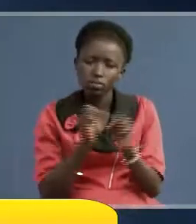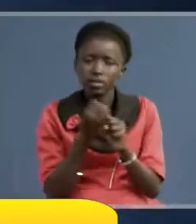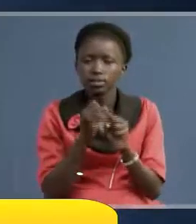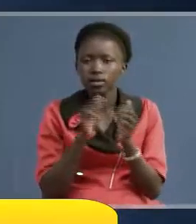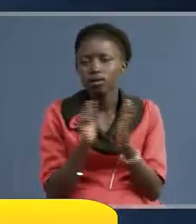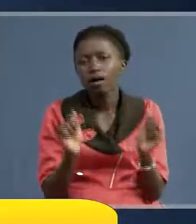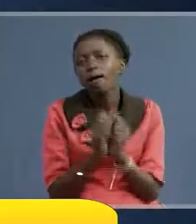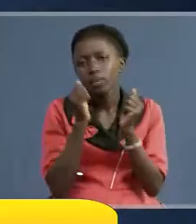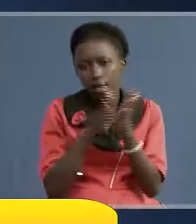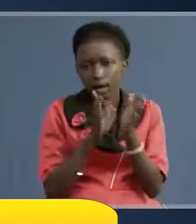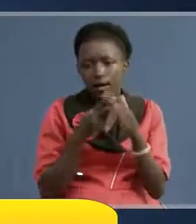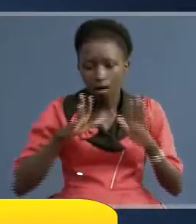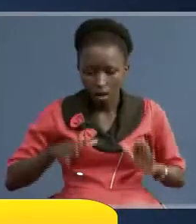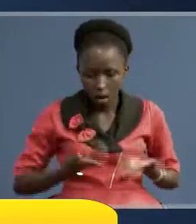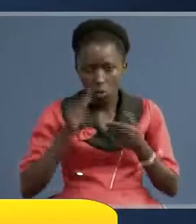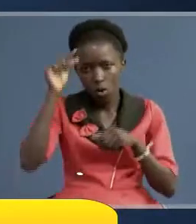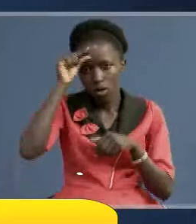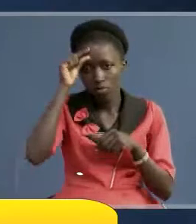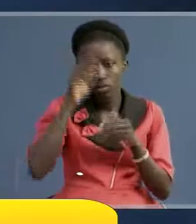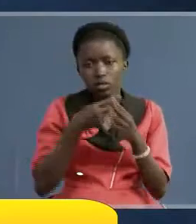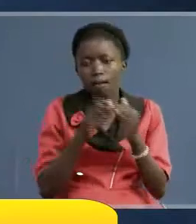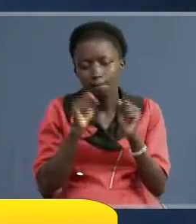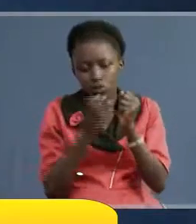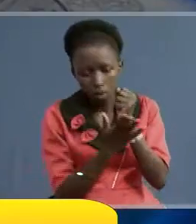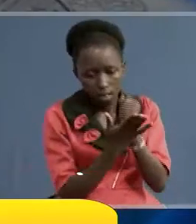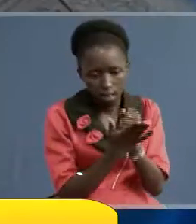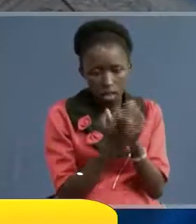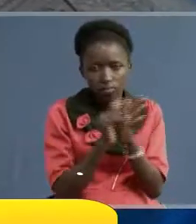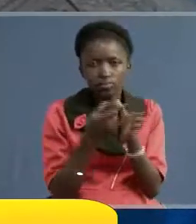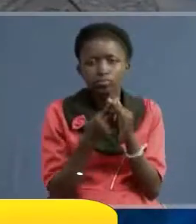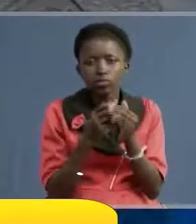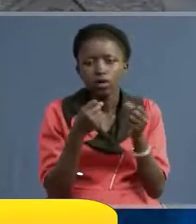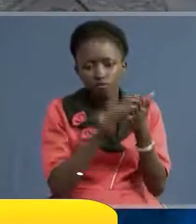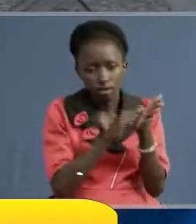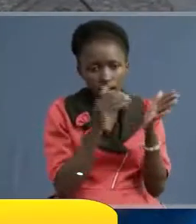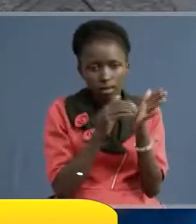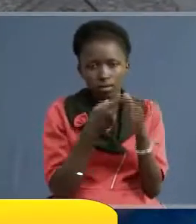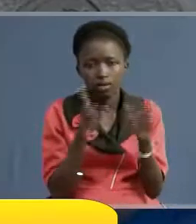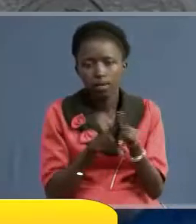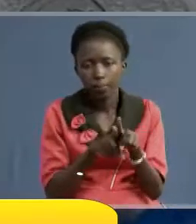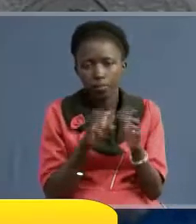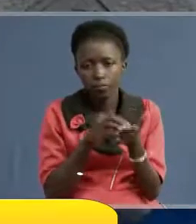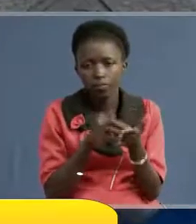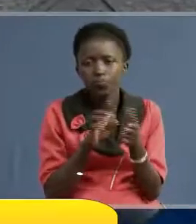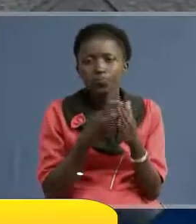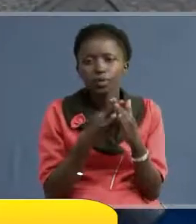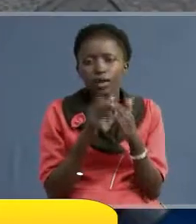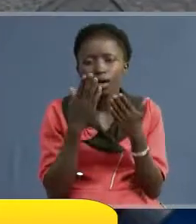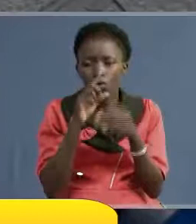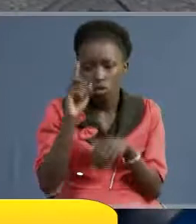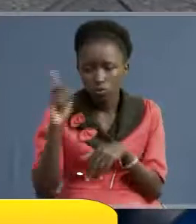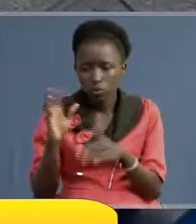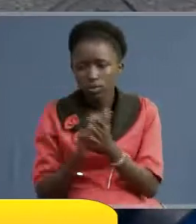hivi? Na je, ni vipi serikali inaweza kuingilia kati ili kupambana na visa hivi? Ni